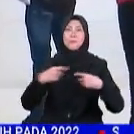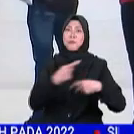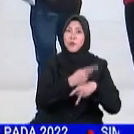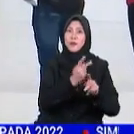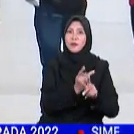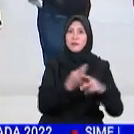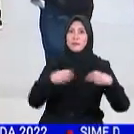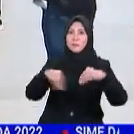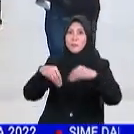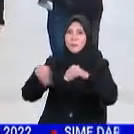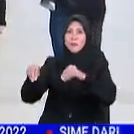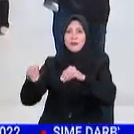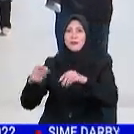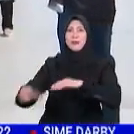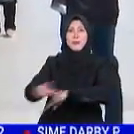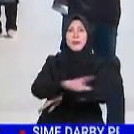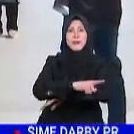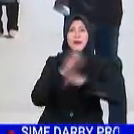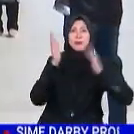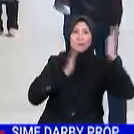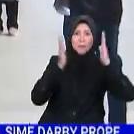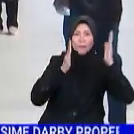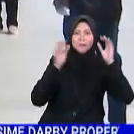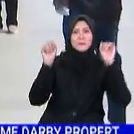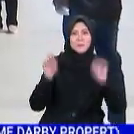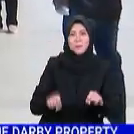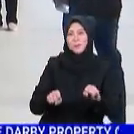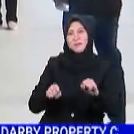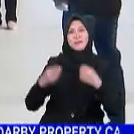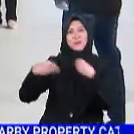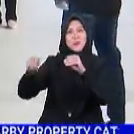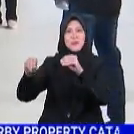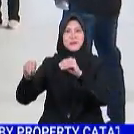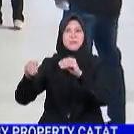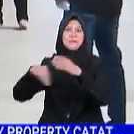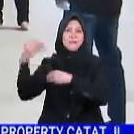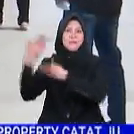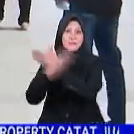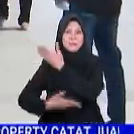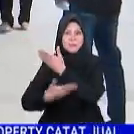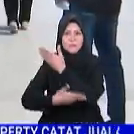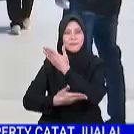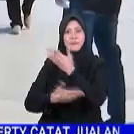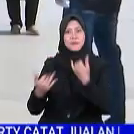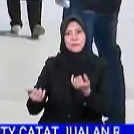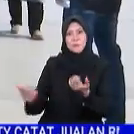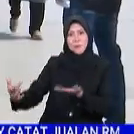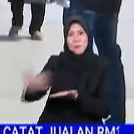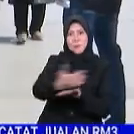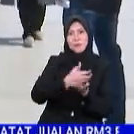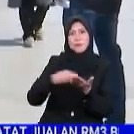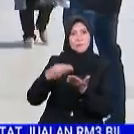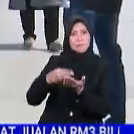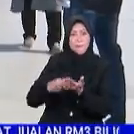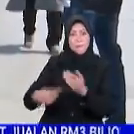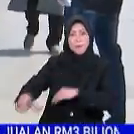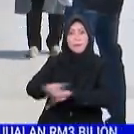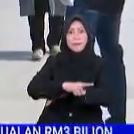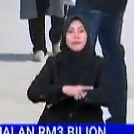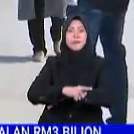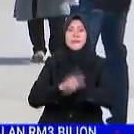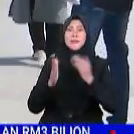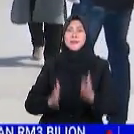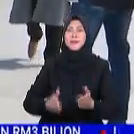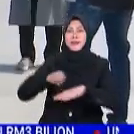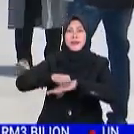yang dihasilkan oleh peladang-peladang kita mampu menembusi pasaran luar. Sekaligus melonjakkan pendapatan peladang melalui aktiviti